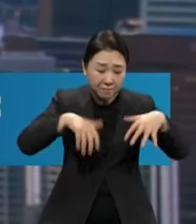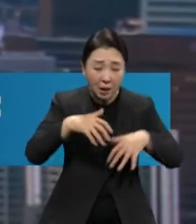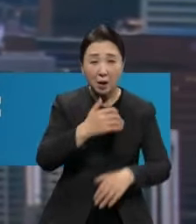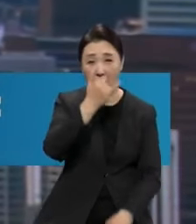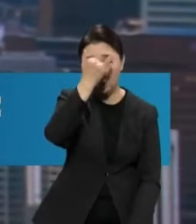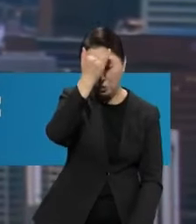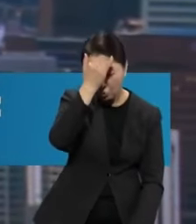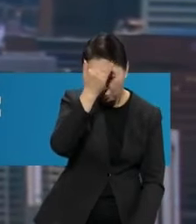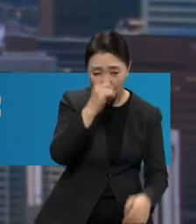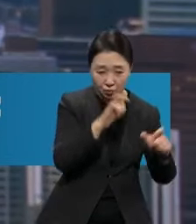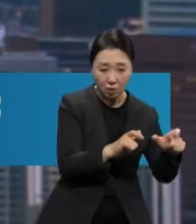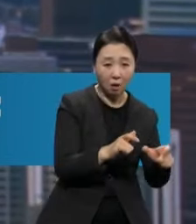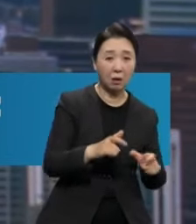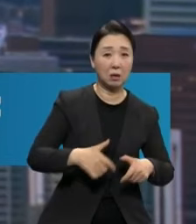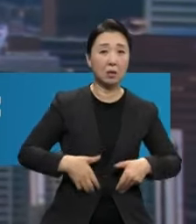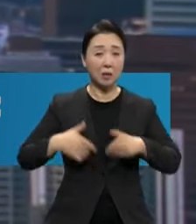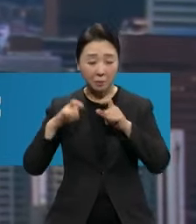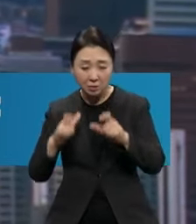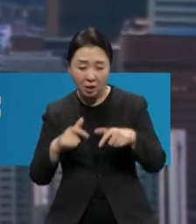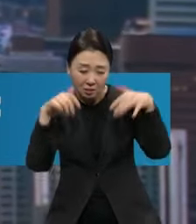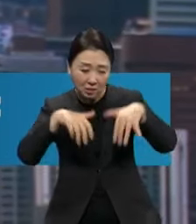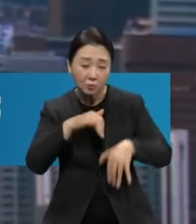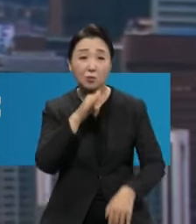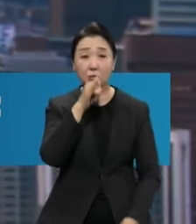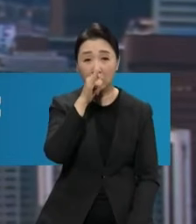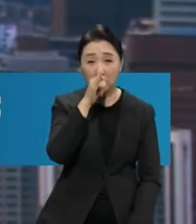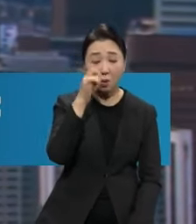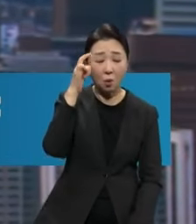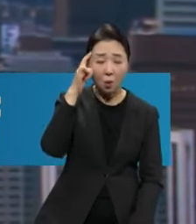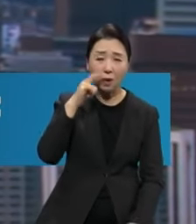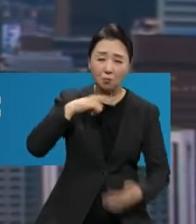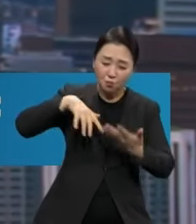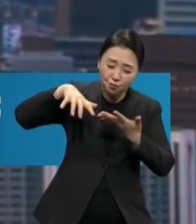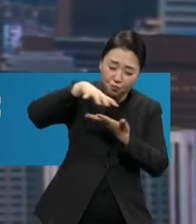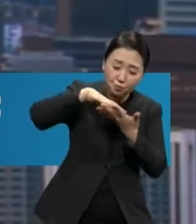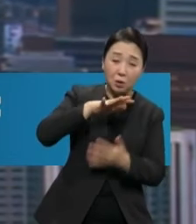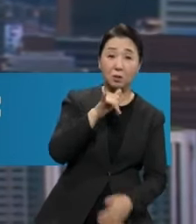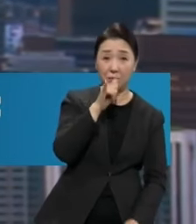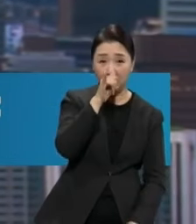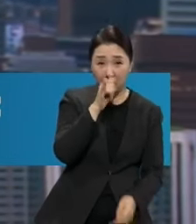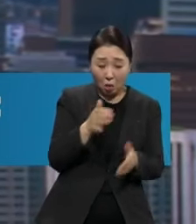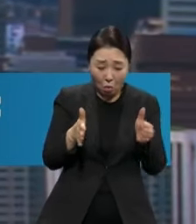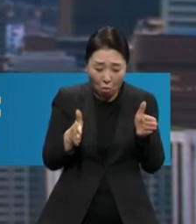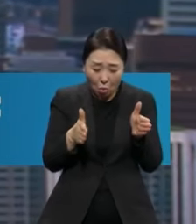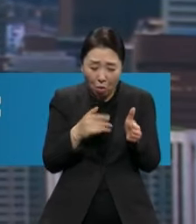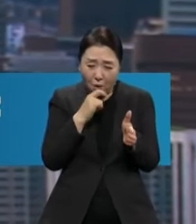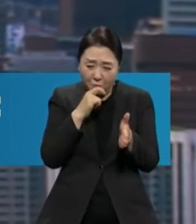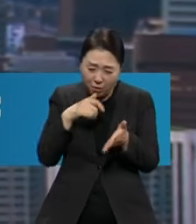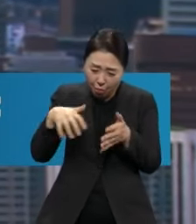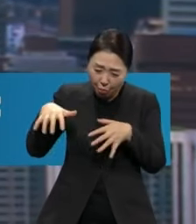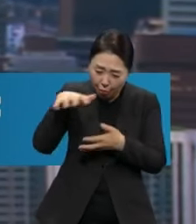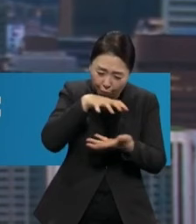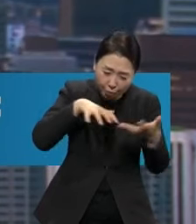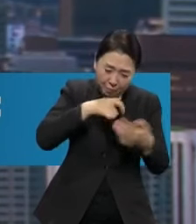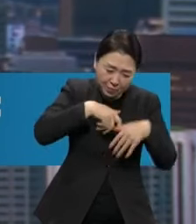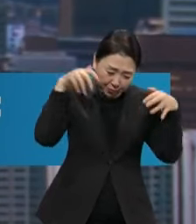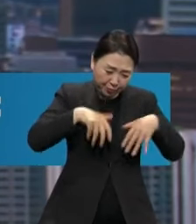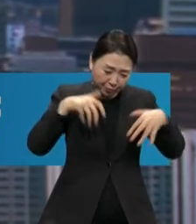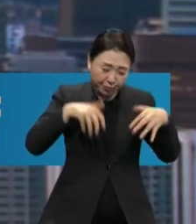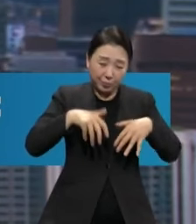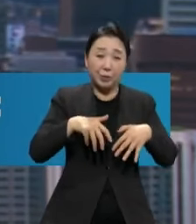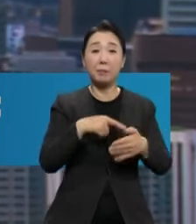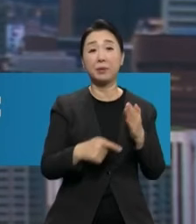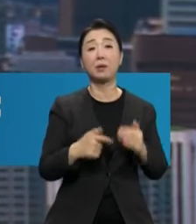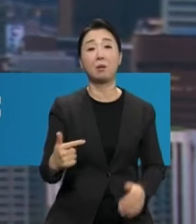남부지방에 집중됐습니다 이구역에 정체전선이 머물면서 이 좁은 구역에 비구름이 강한 비를 뿌려 피해를 키운